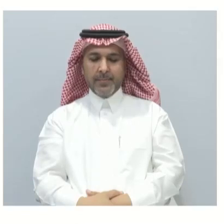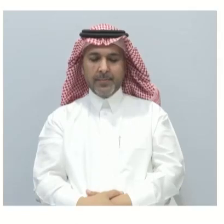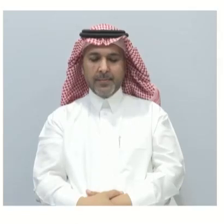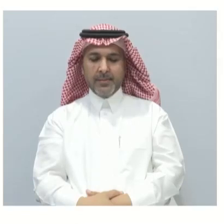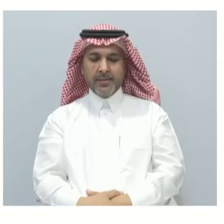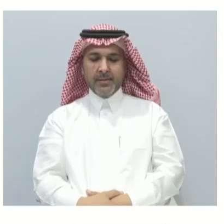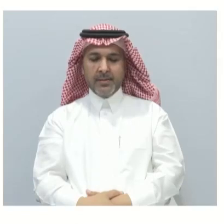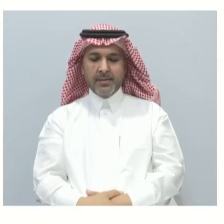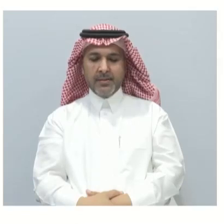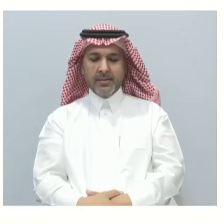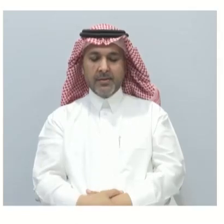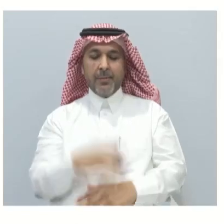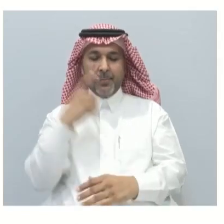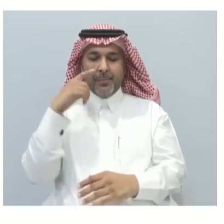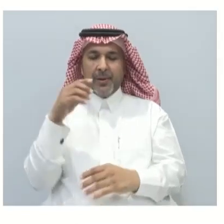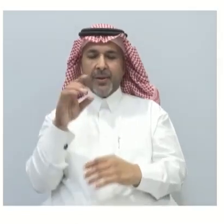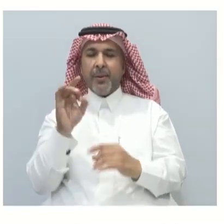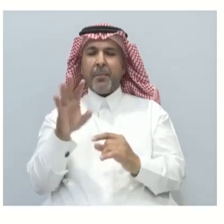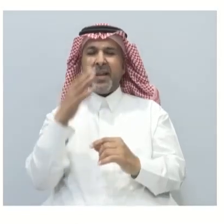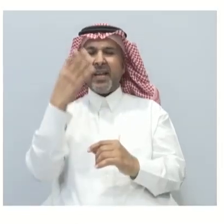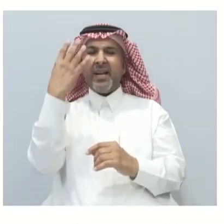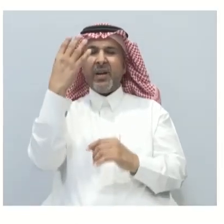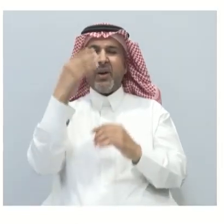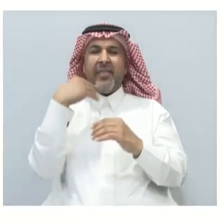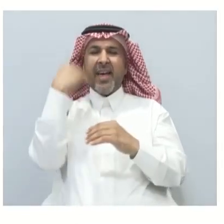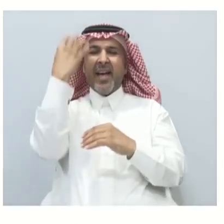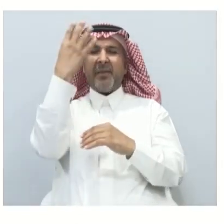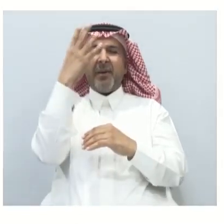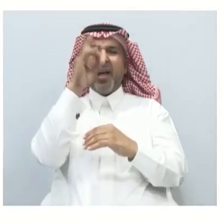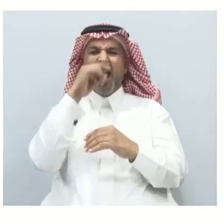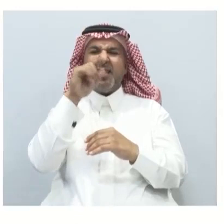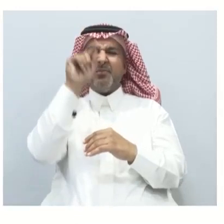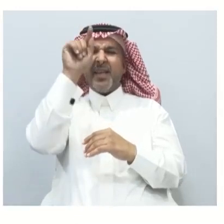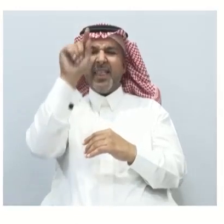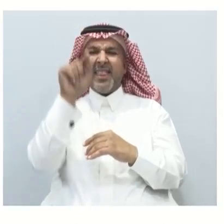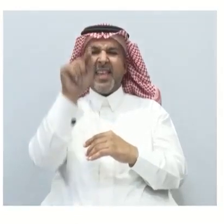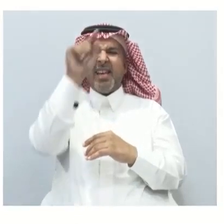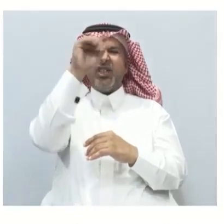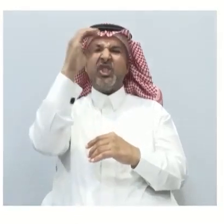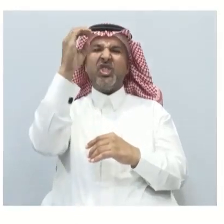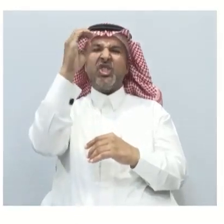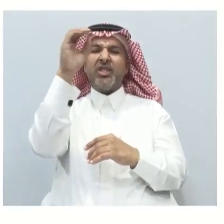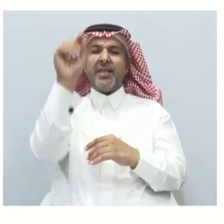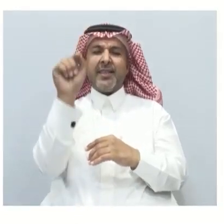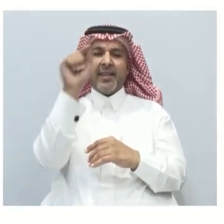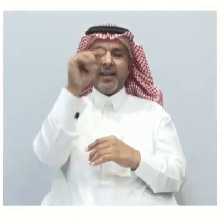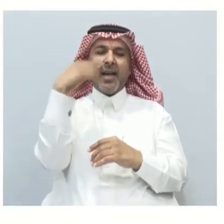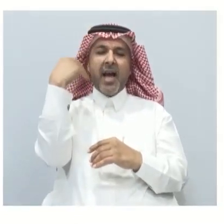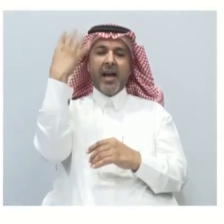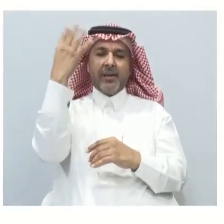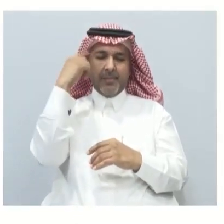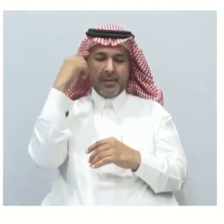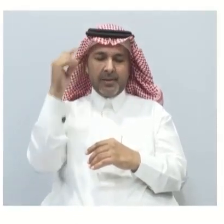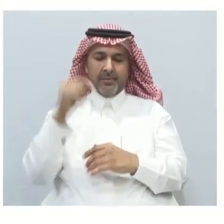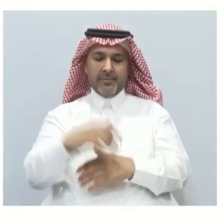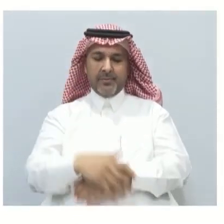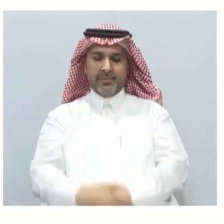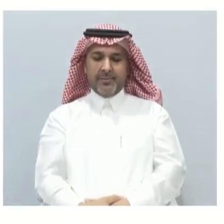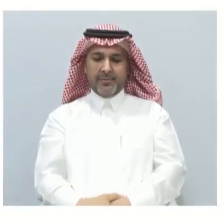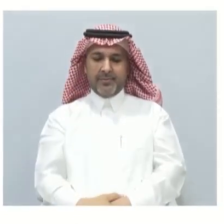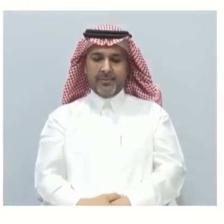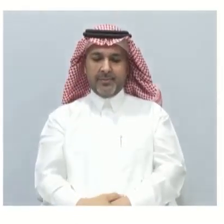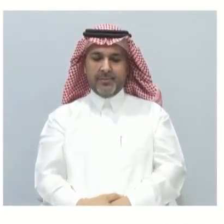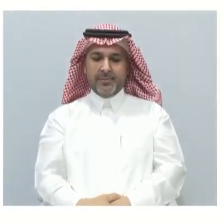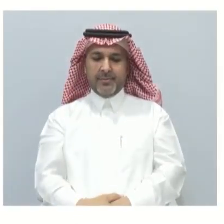نتخلص من الجذر من الاس الاربعه ناخذ الجذر الرباعي بهذه الصوره وبالتالي حيعطي